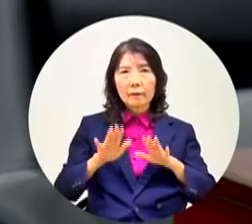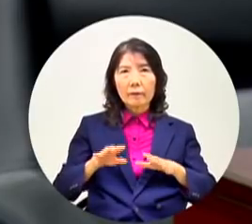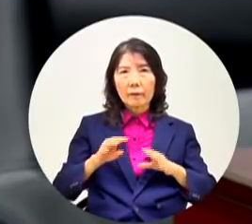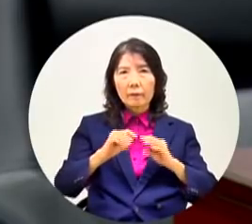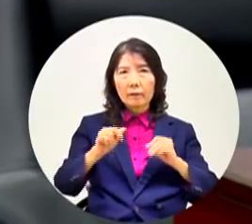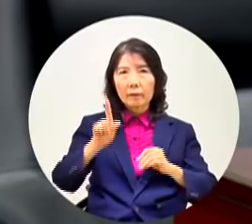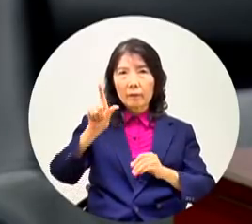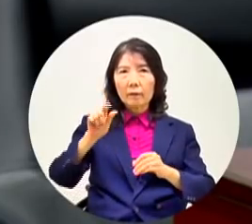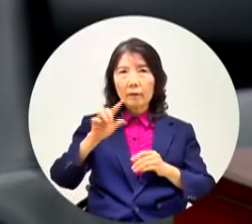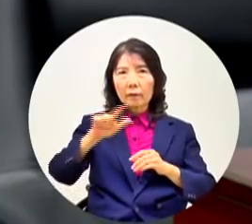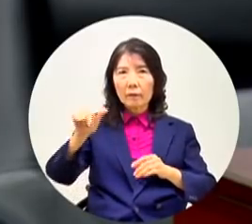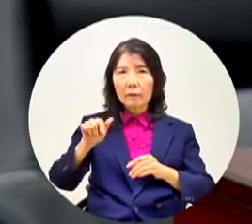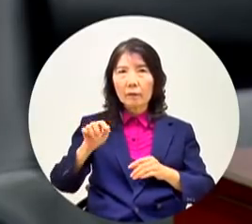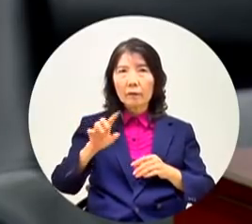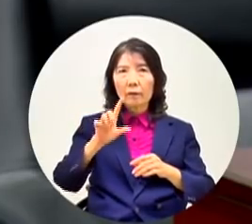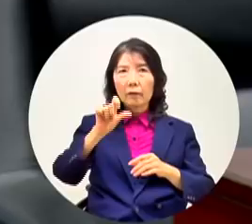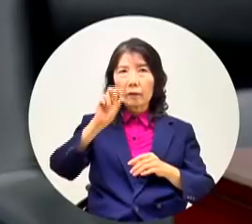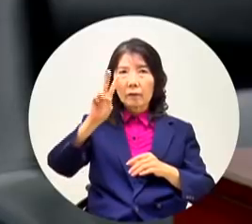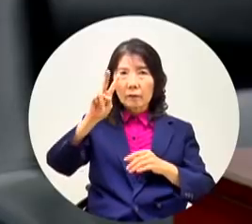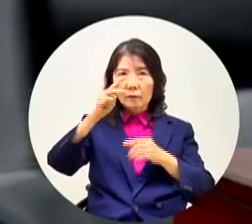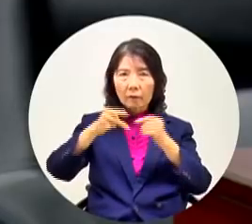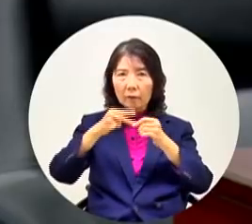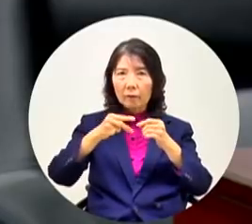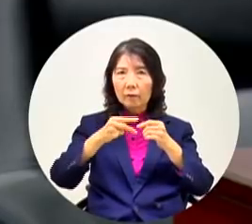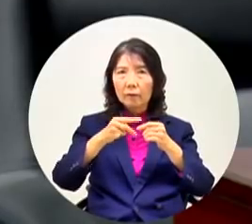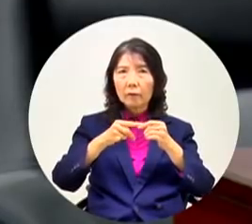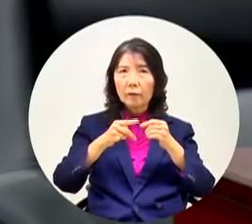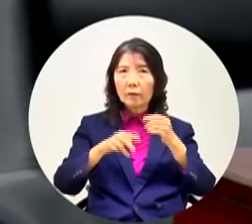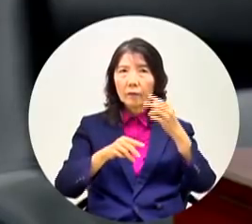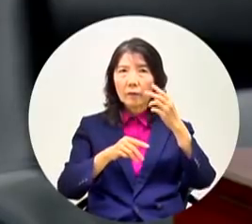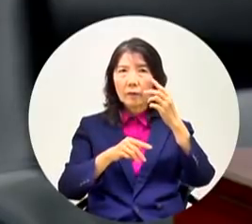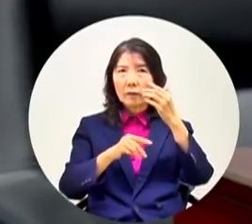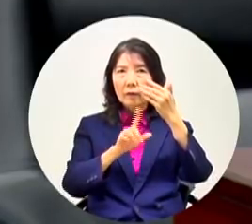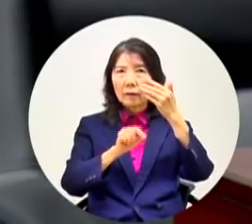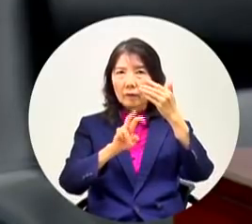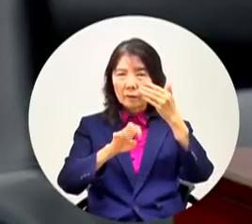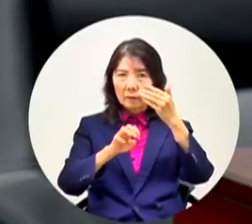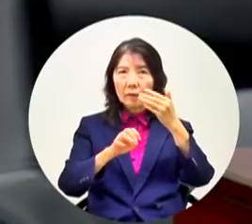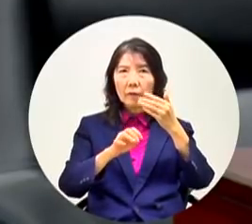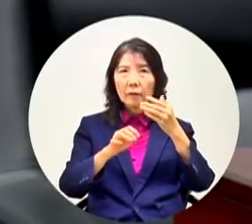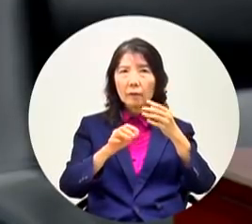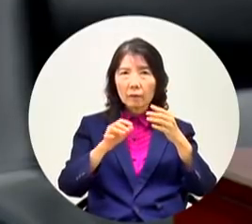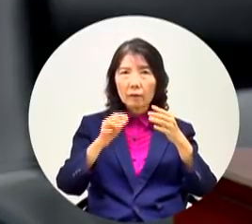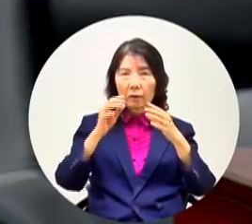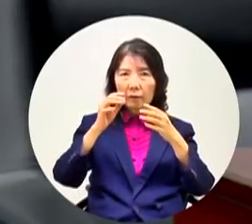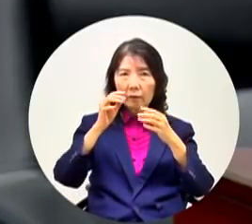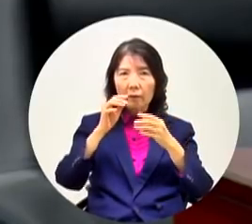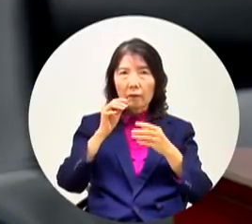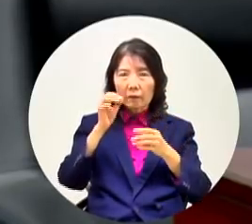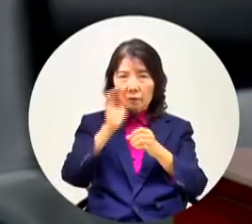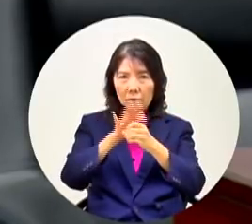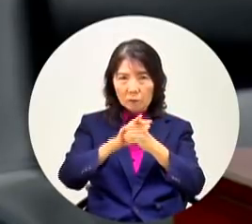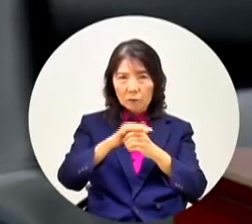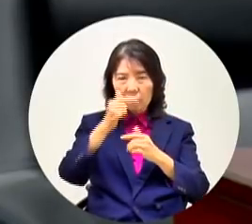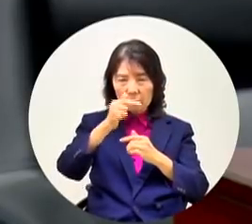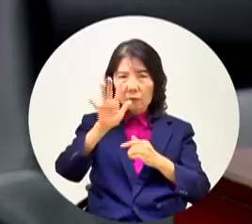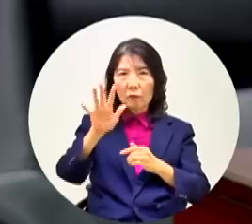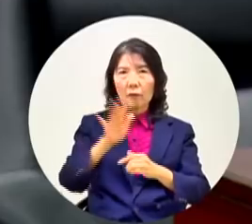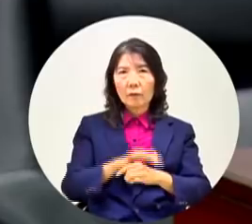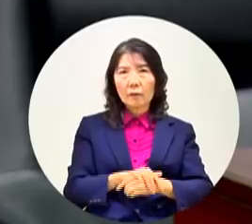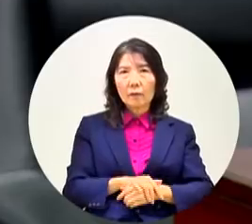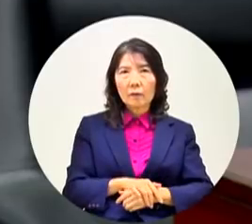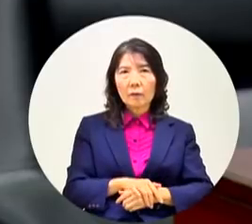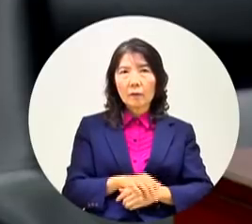补偿是用62年九月三十进前就甲伊补偿核防护的标准来补偿嘛。局长是不是